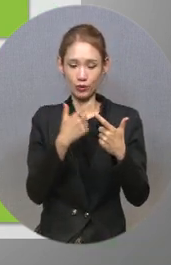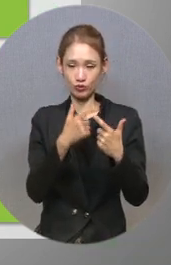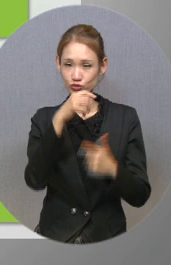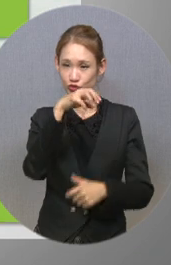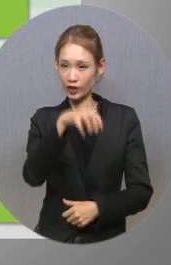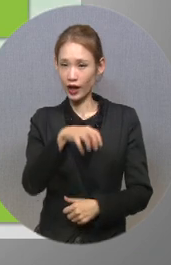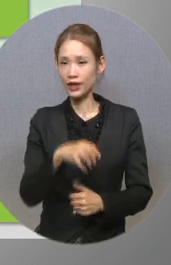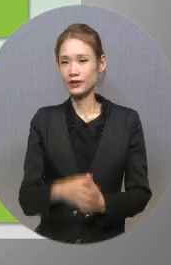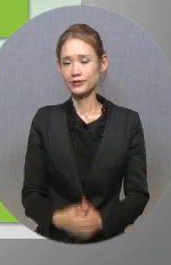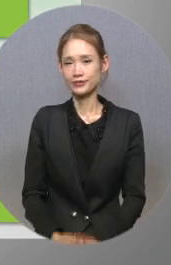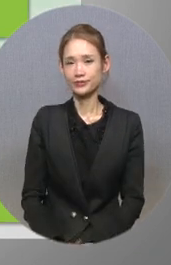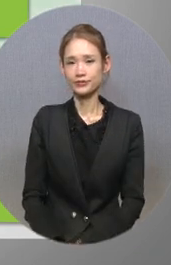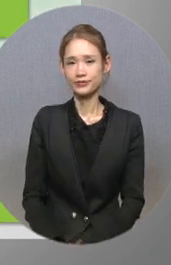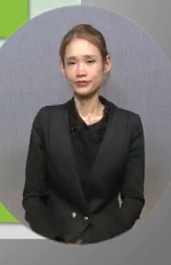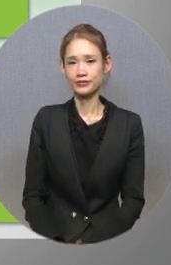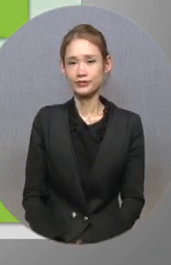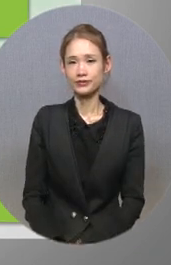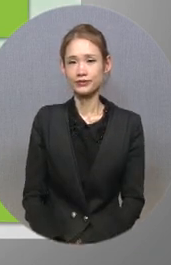부산지사입니다.